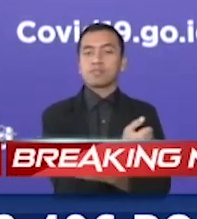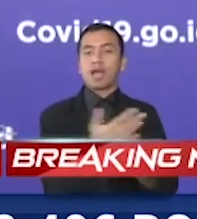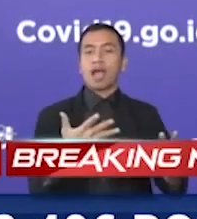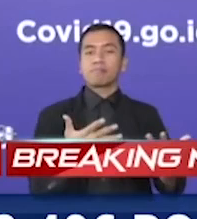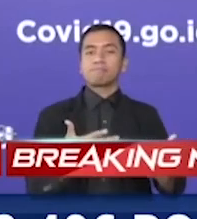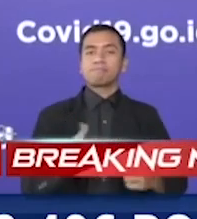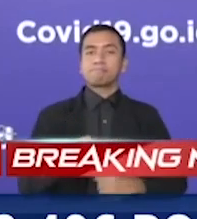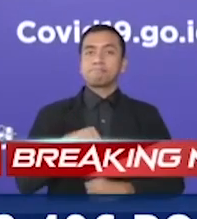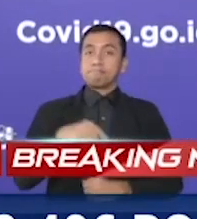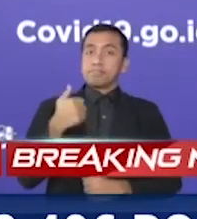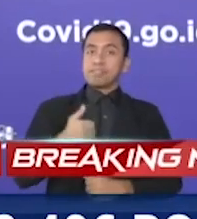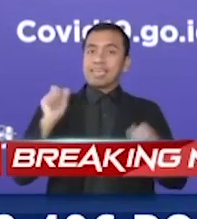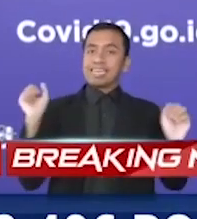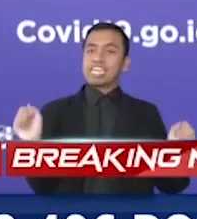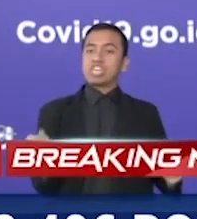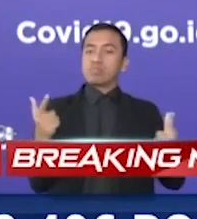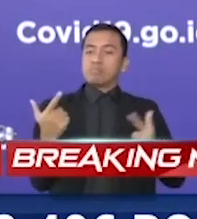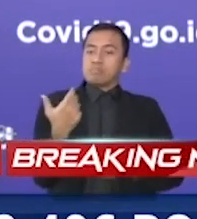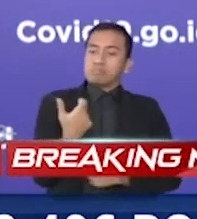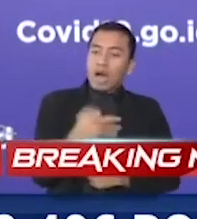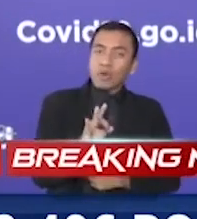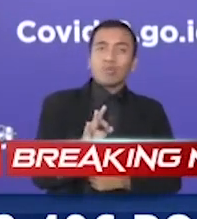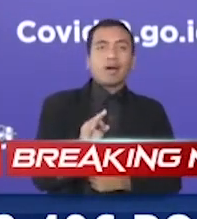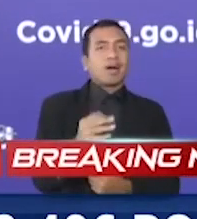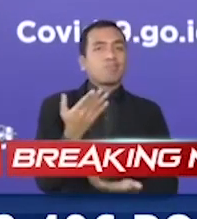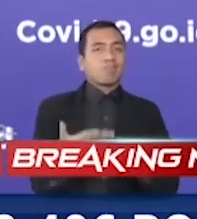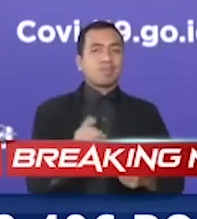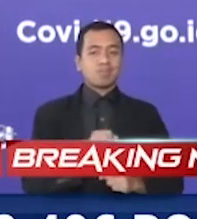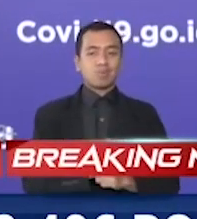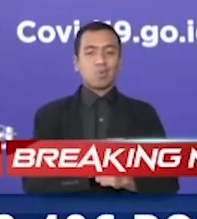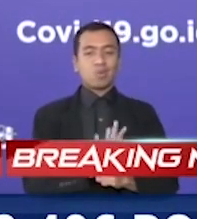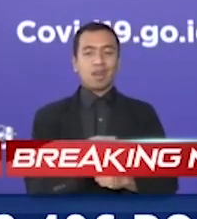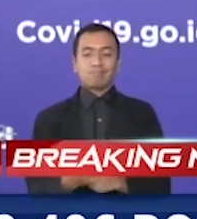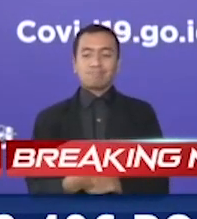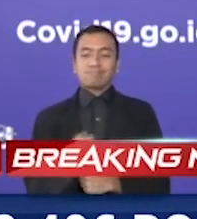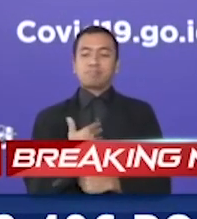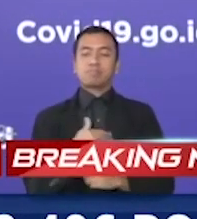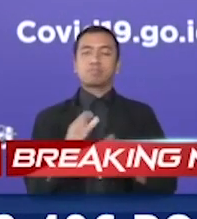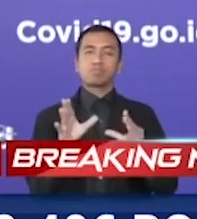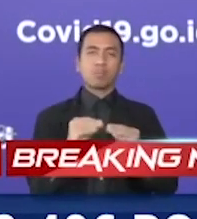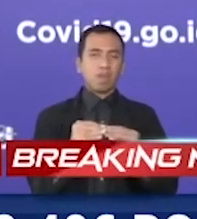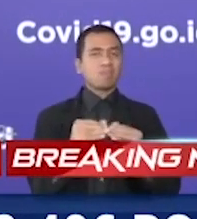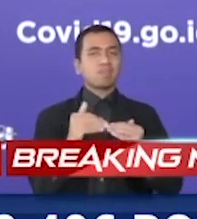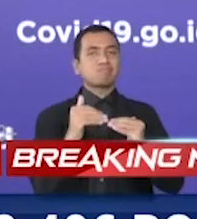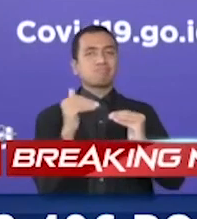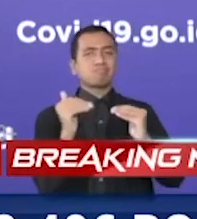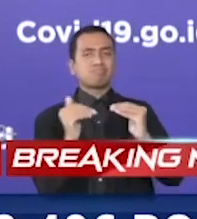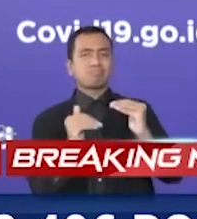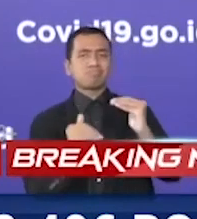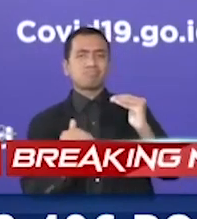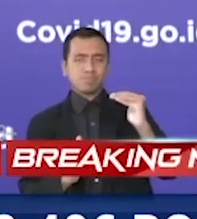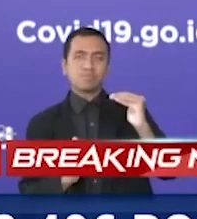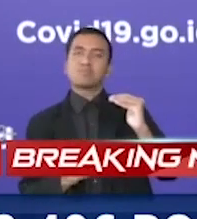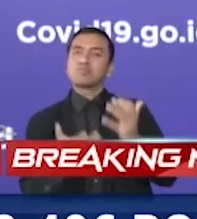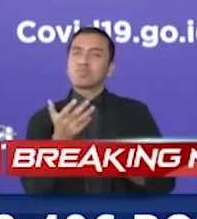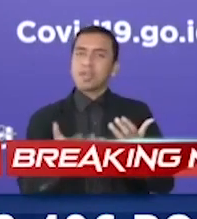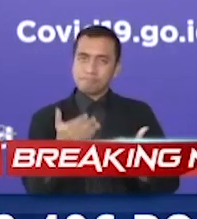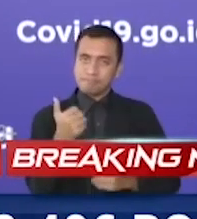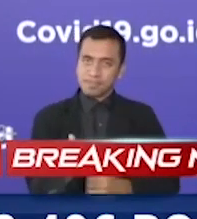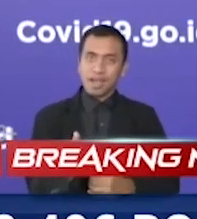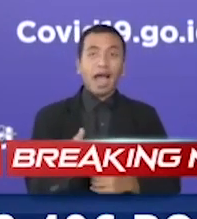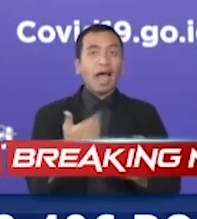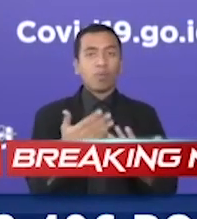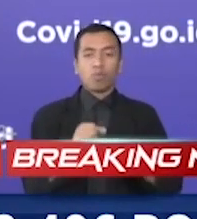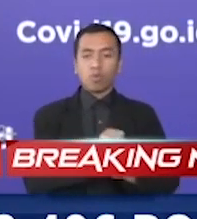baru Maka angka ini akan bisa kita tekan bisa kita turunkan untuk kemudian menjadi